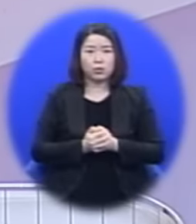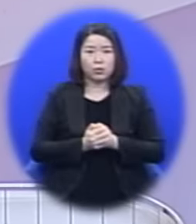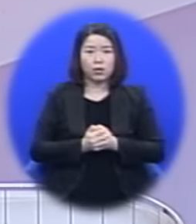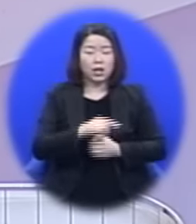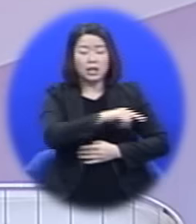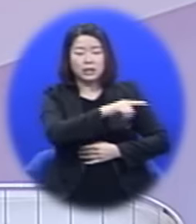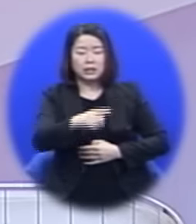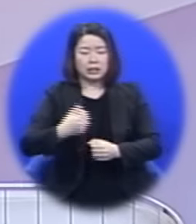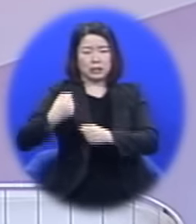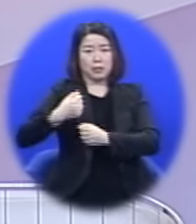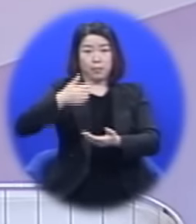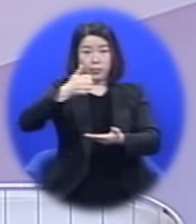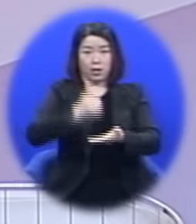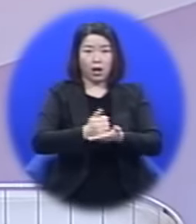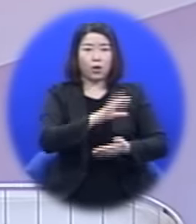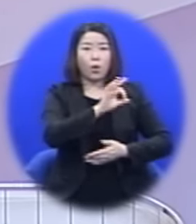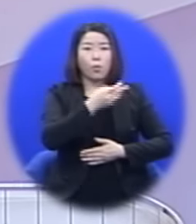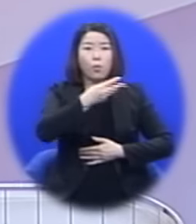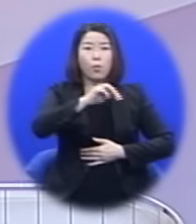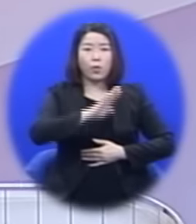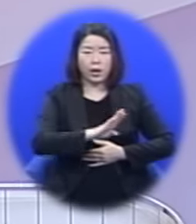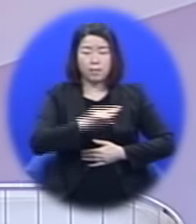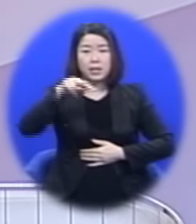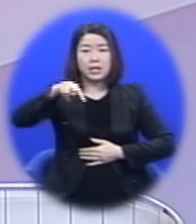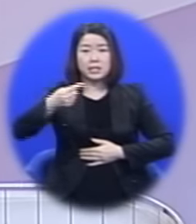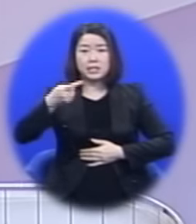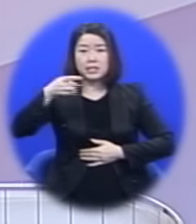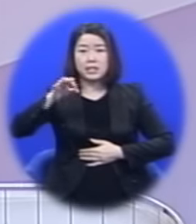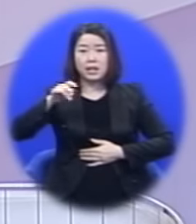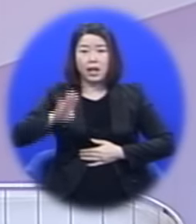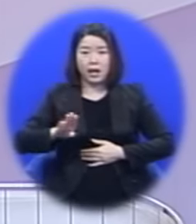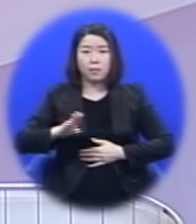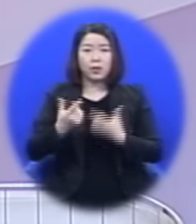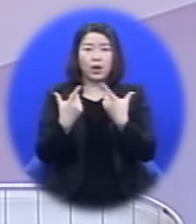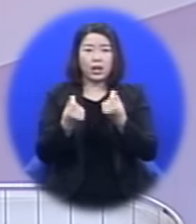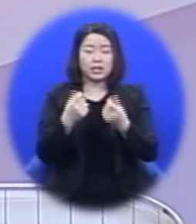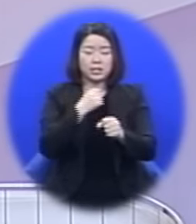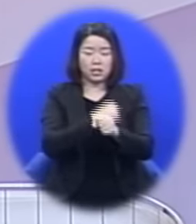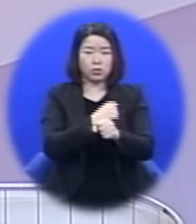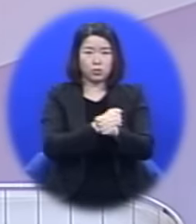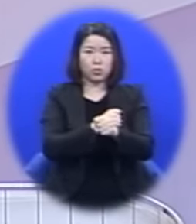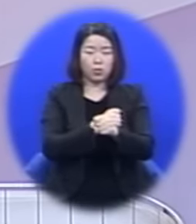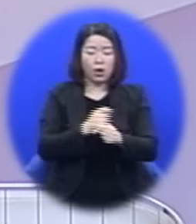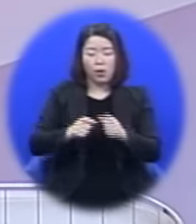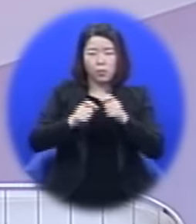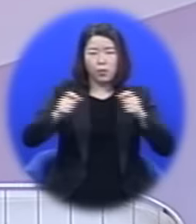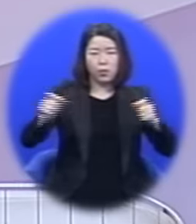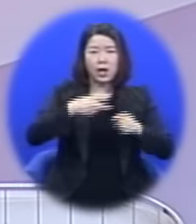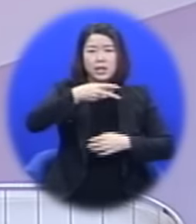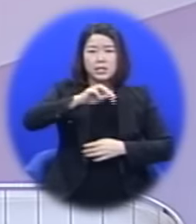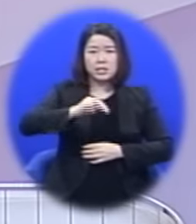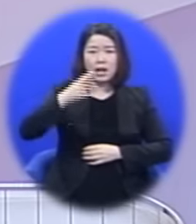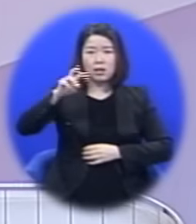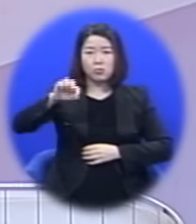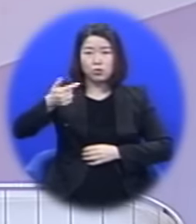장수들을 오렉과 스엑과 같게 하시고 모든 왕들을 세바와 살문나와 같게 해